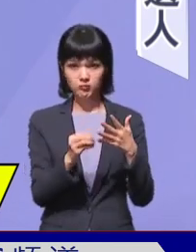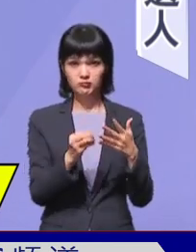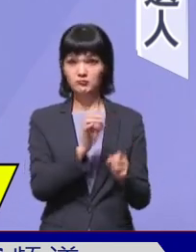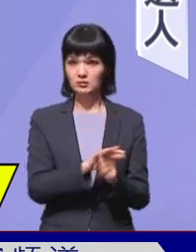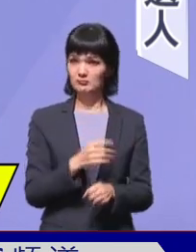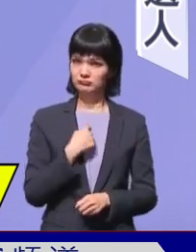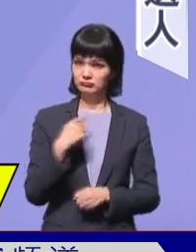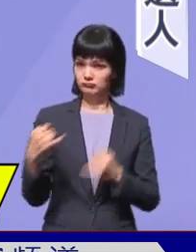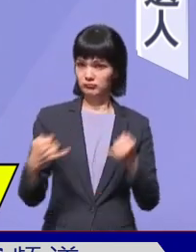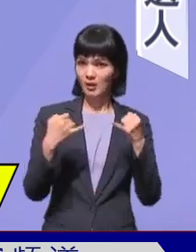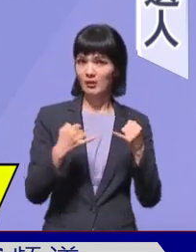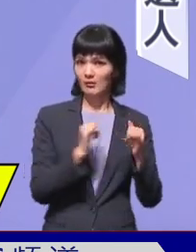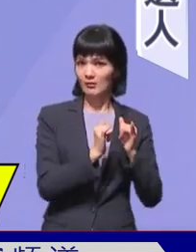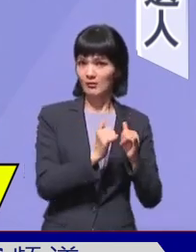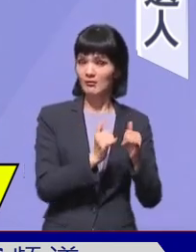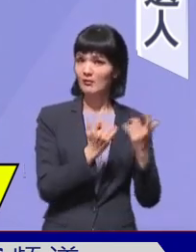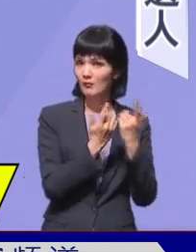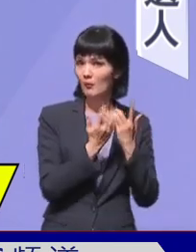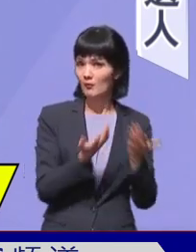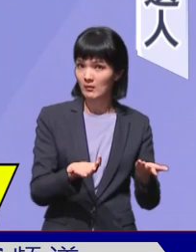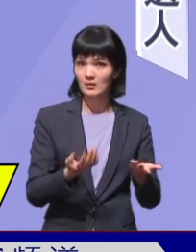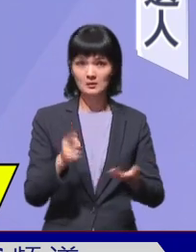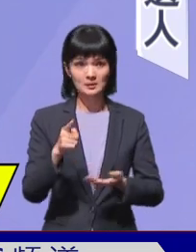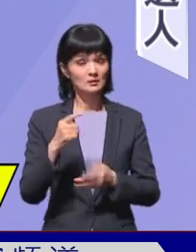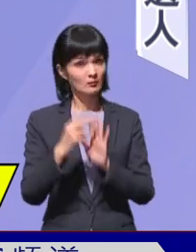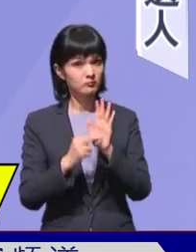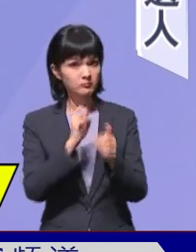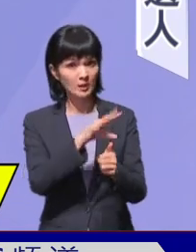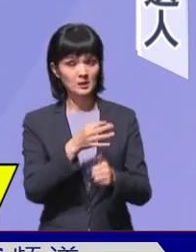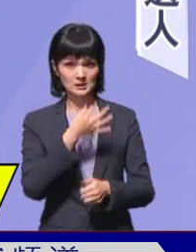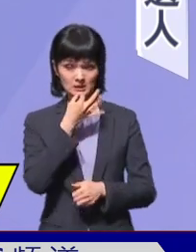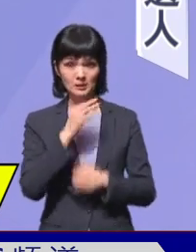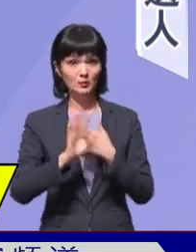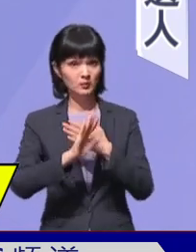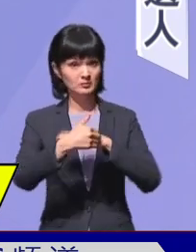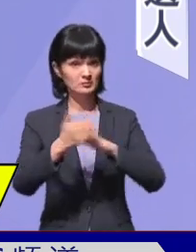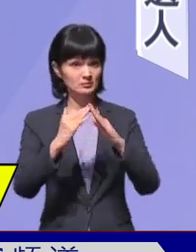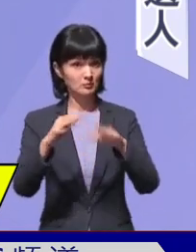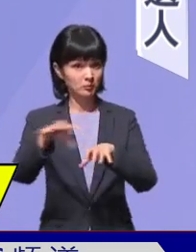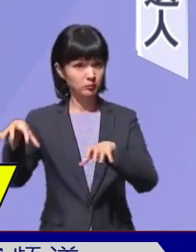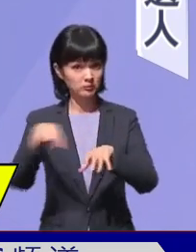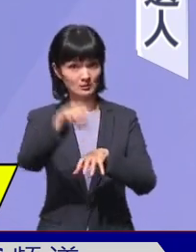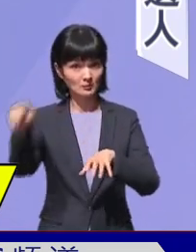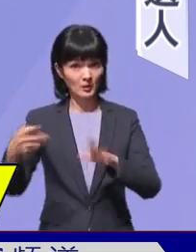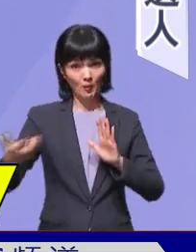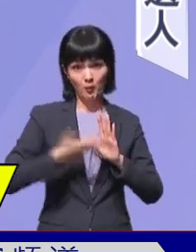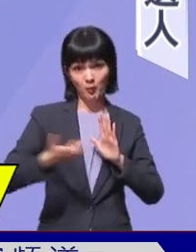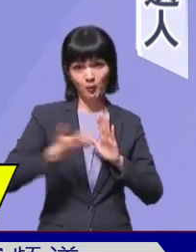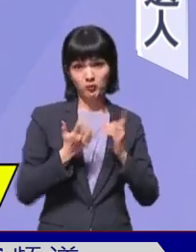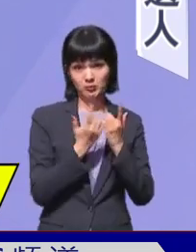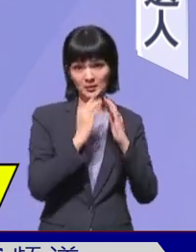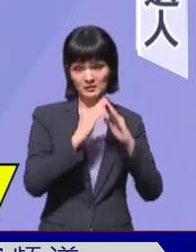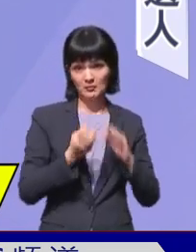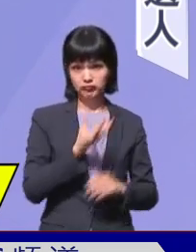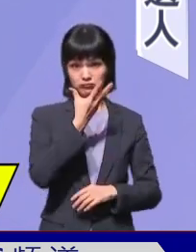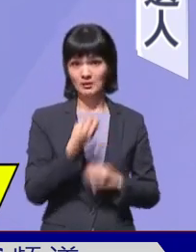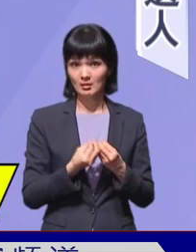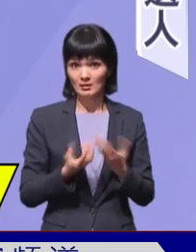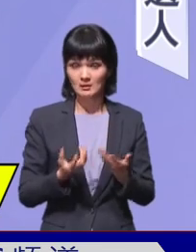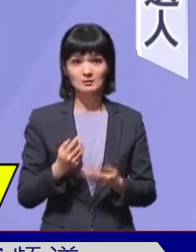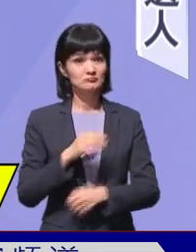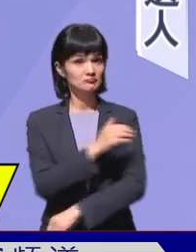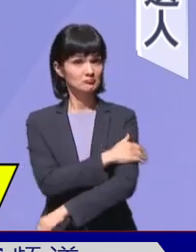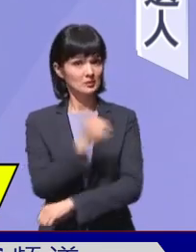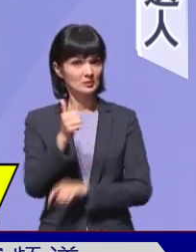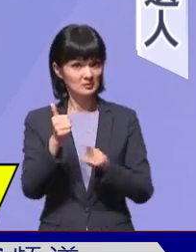市民有仇吗？您用的理由居然是担心外县市人口大量移入台北市。陈忠先生，您难